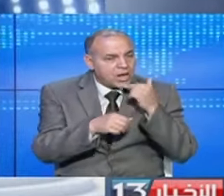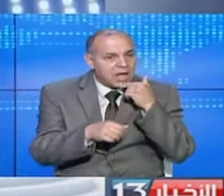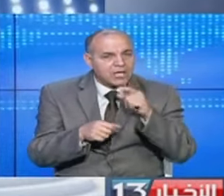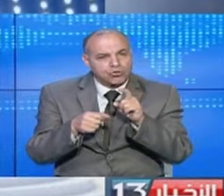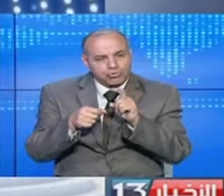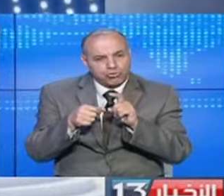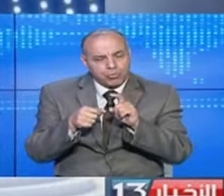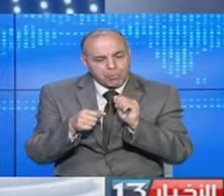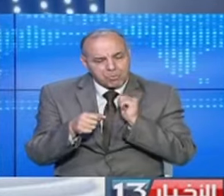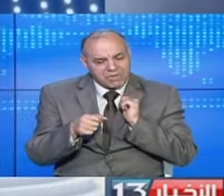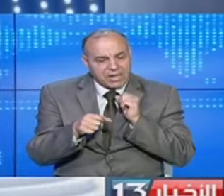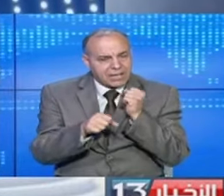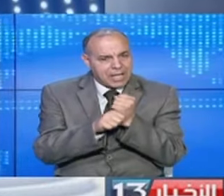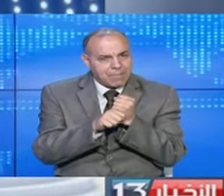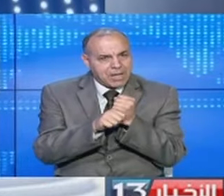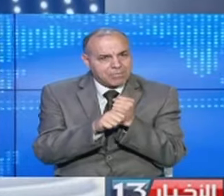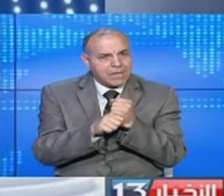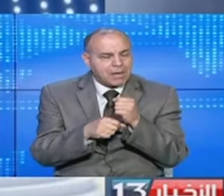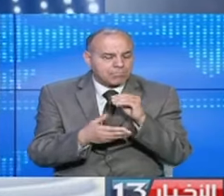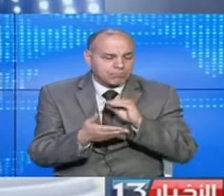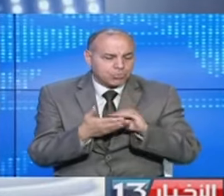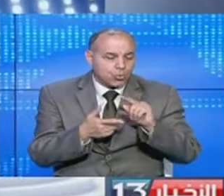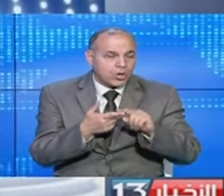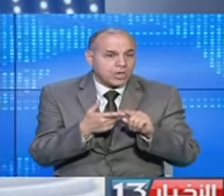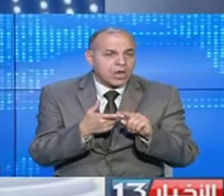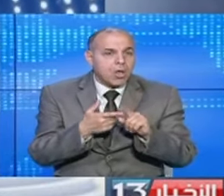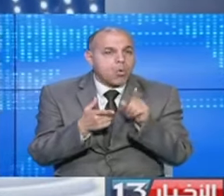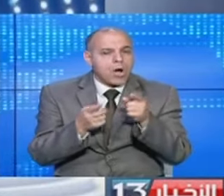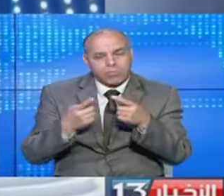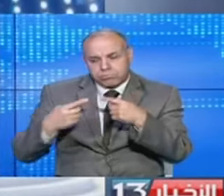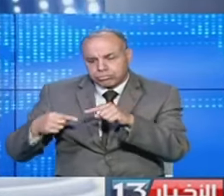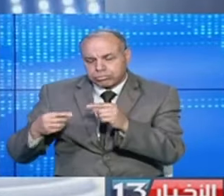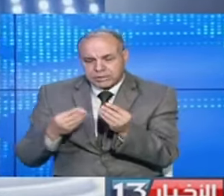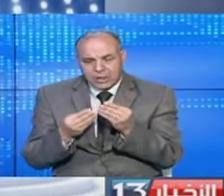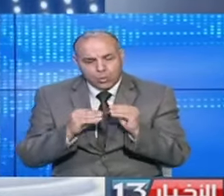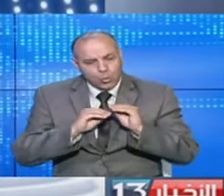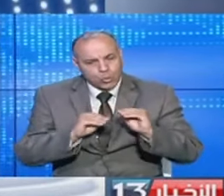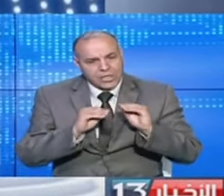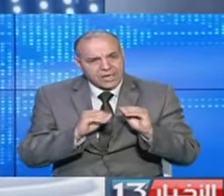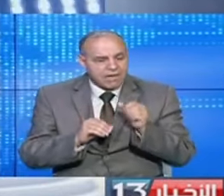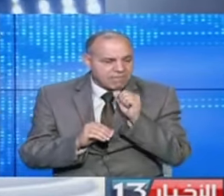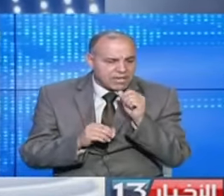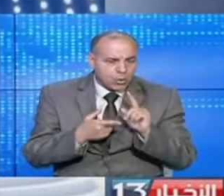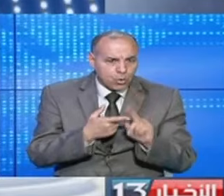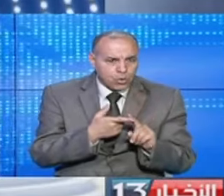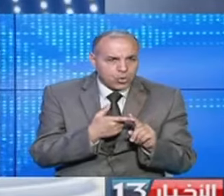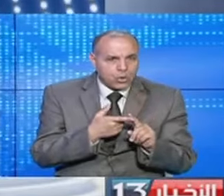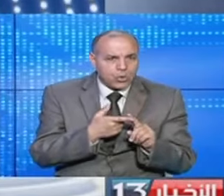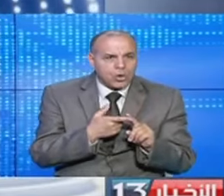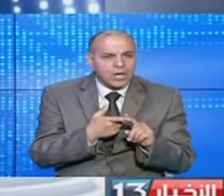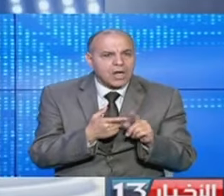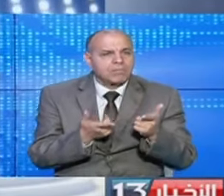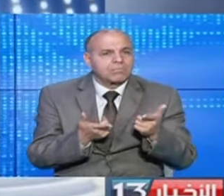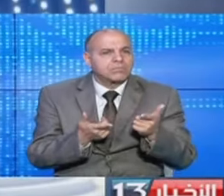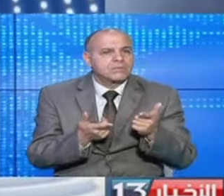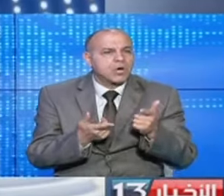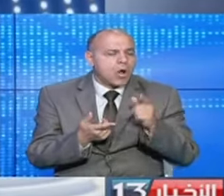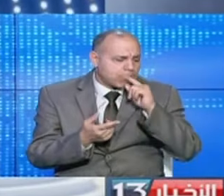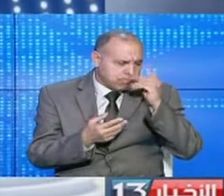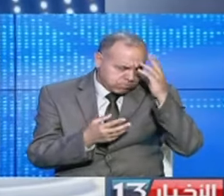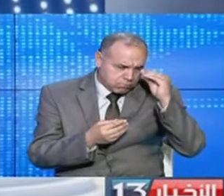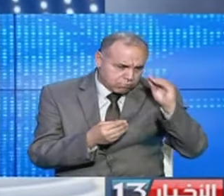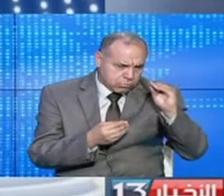كإشراك القطاع الخاص في عملية الإنتاج وإقامة ورشات تكوينية للفنانين للبث والترويج عبر